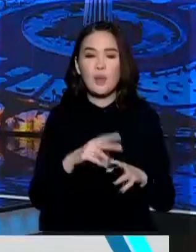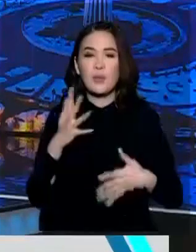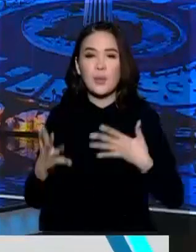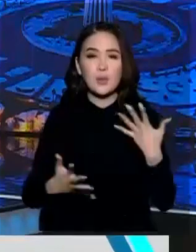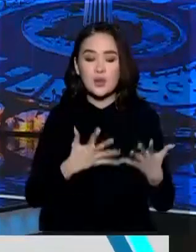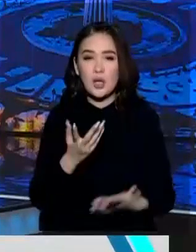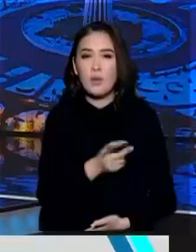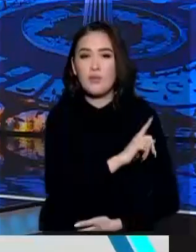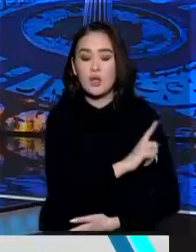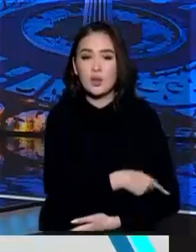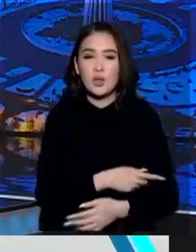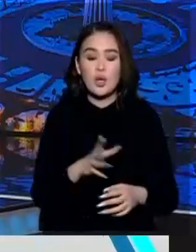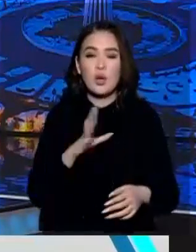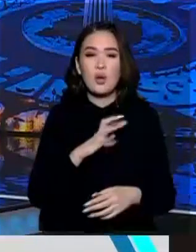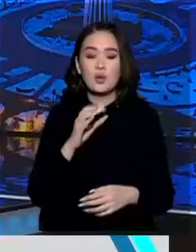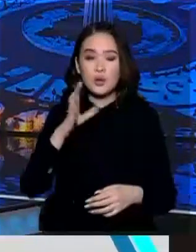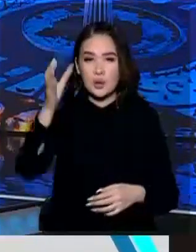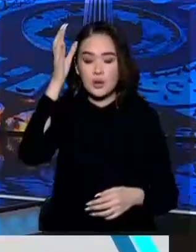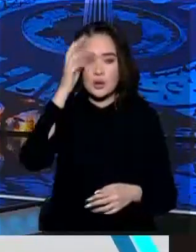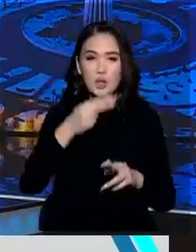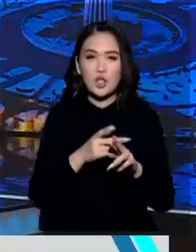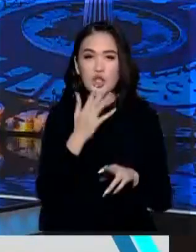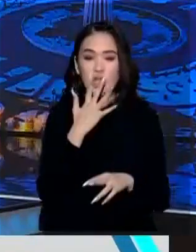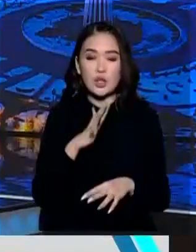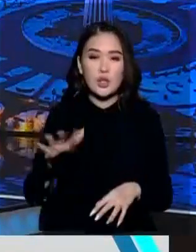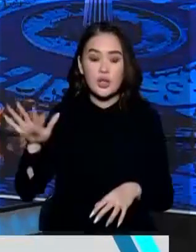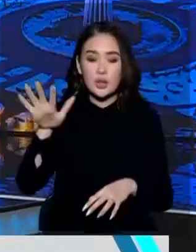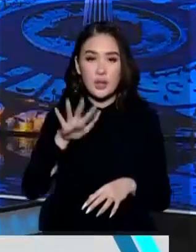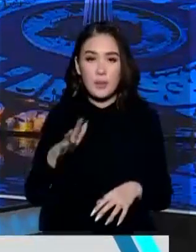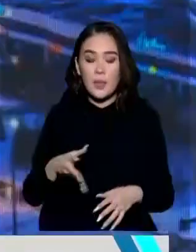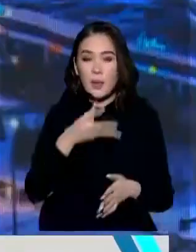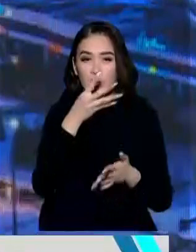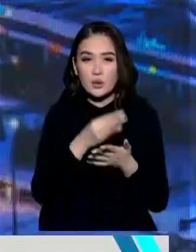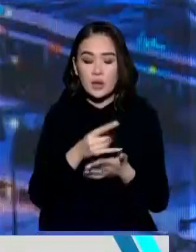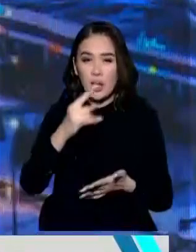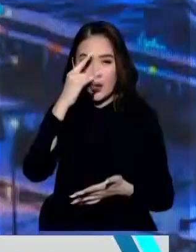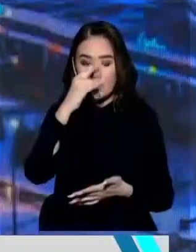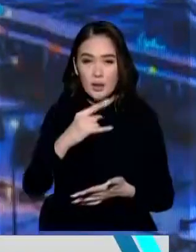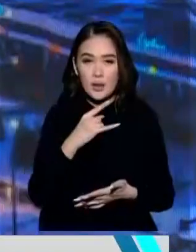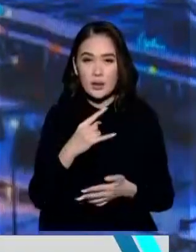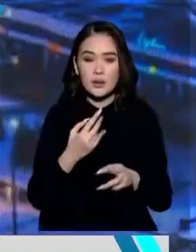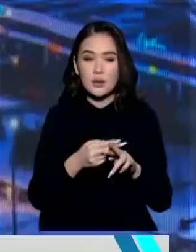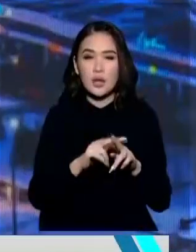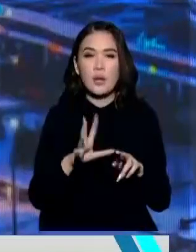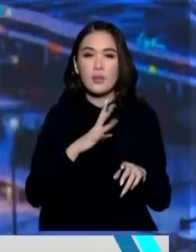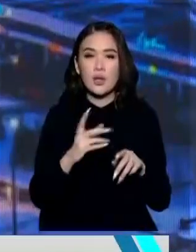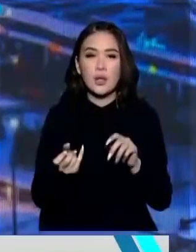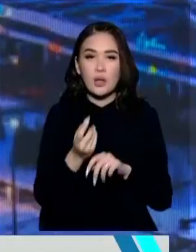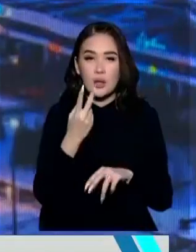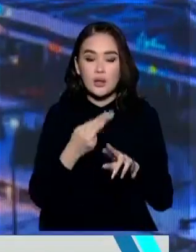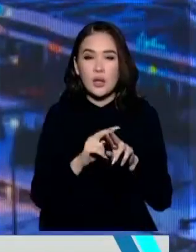Белсенді, мықты өзіміздің отандық ғалымдарымыз және де шетелде өзіміздің қазақтан шыққан, қазақтың ішінен